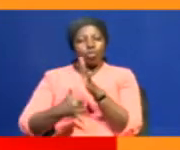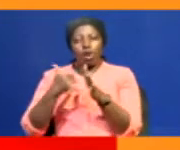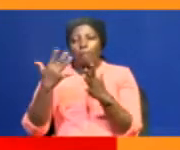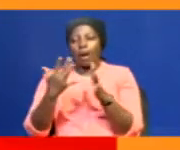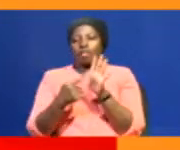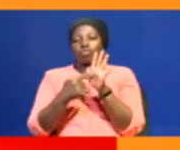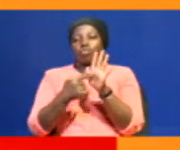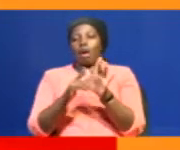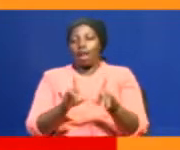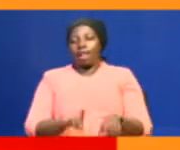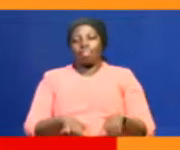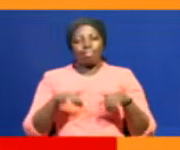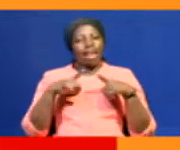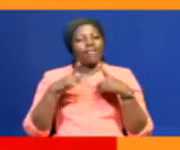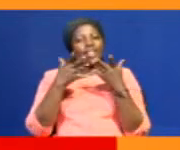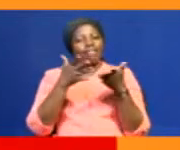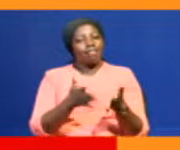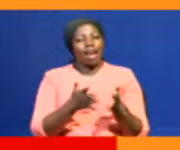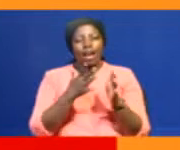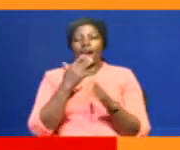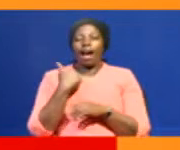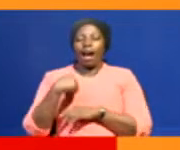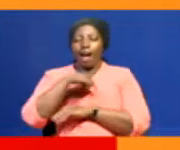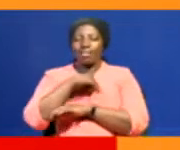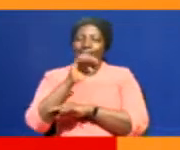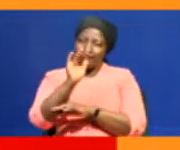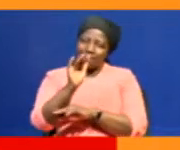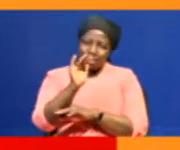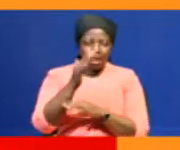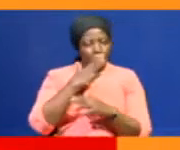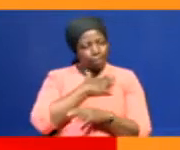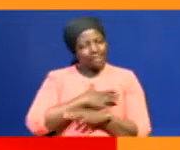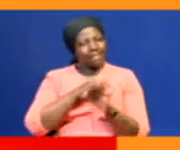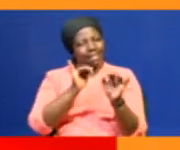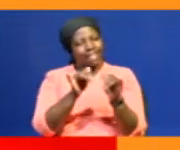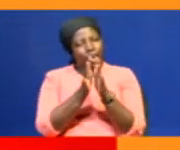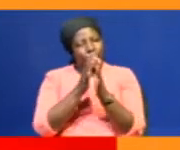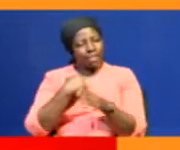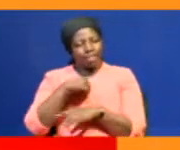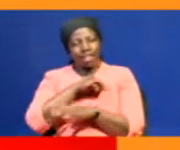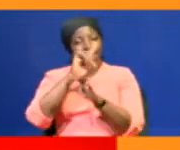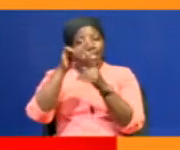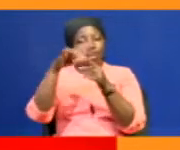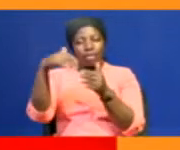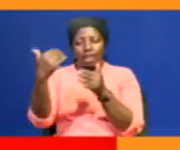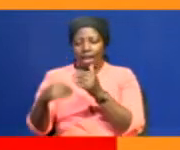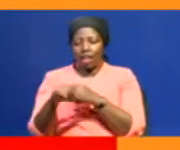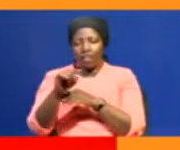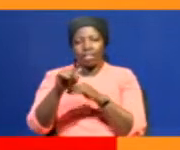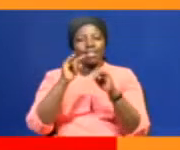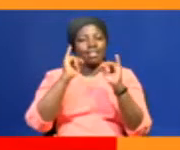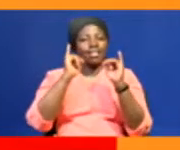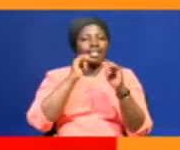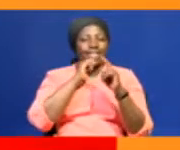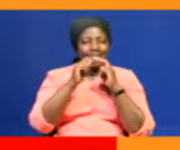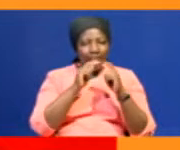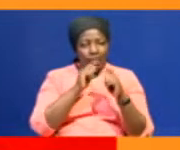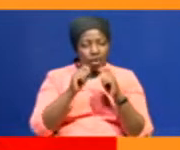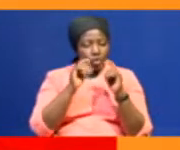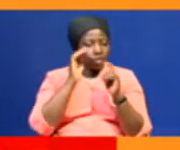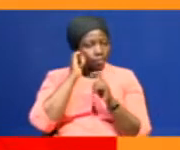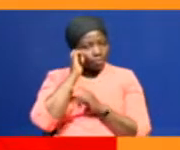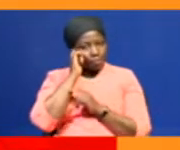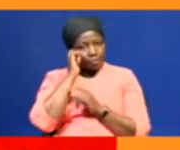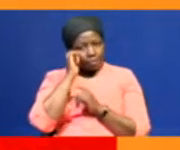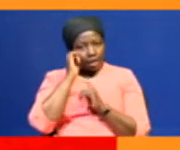moja kwa moja. Mtazamaji, tunasihi ama tunakusihi usalie nasi hadi tamati ya matangazo haya. Na moja kwa moja tu, mtazamaji,